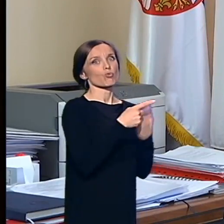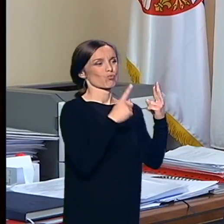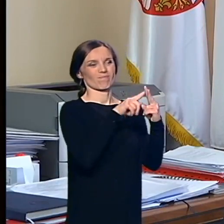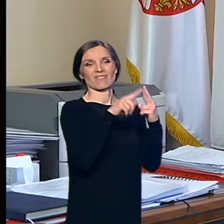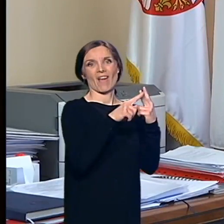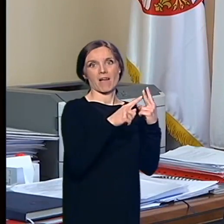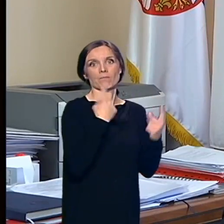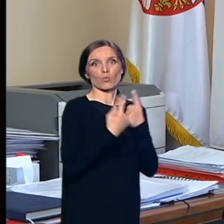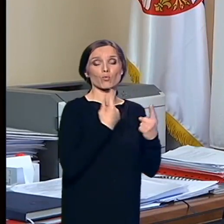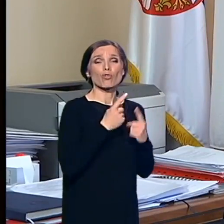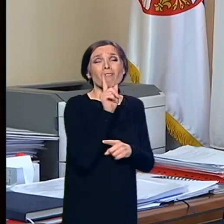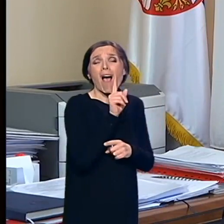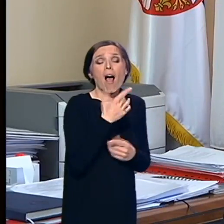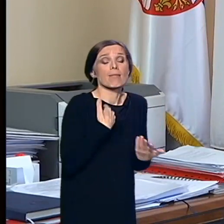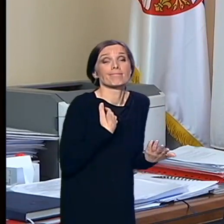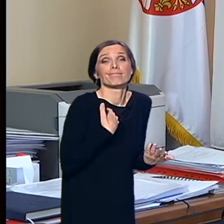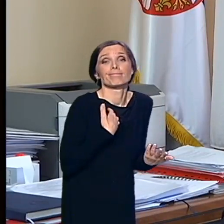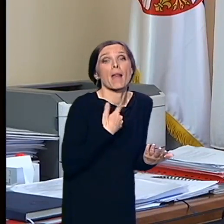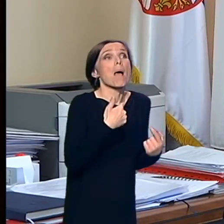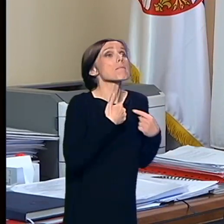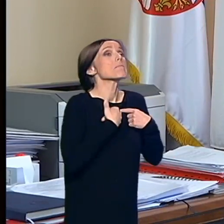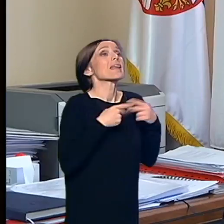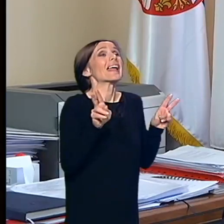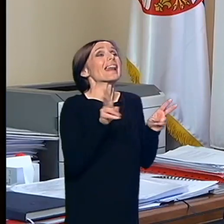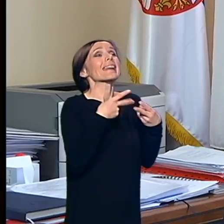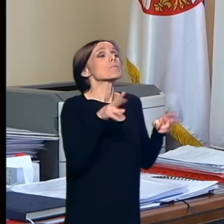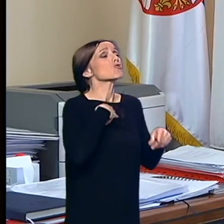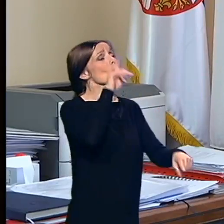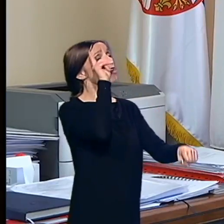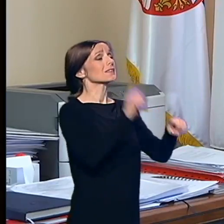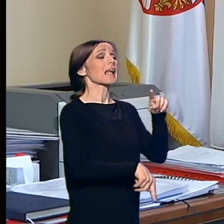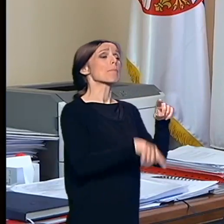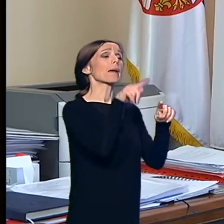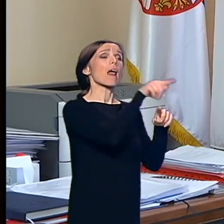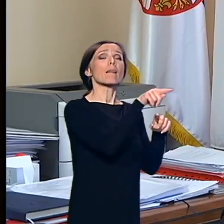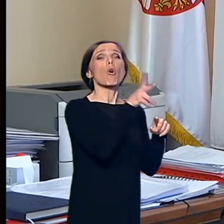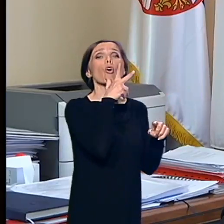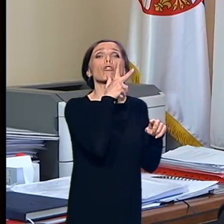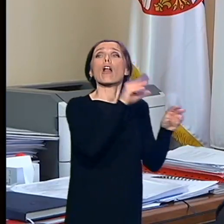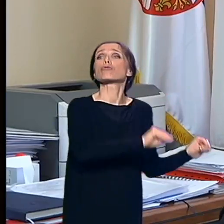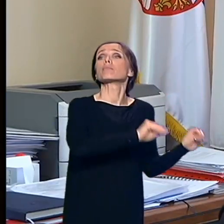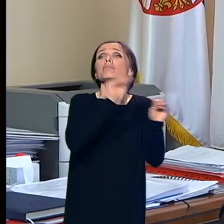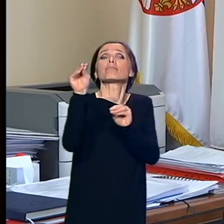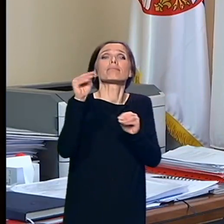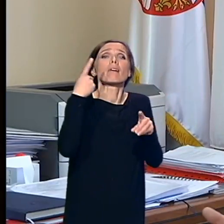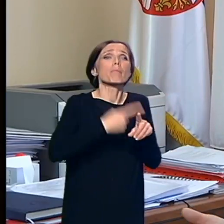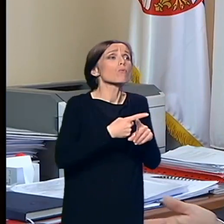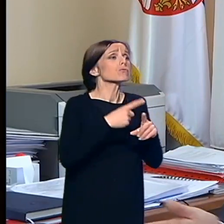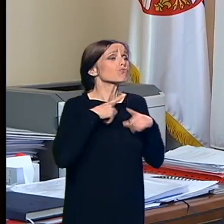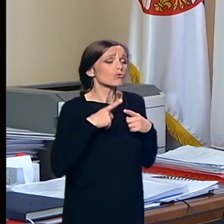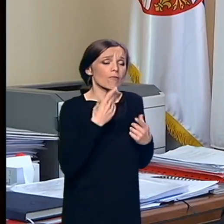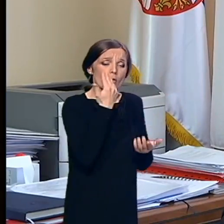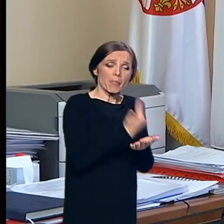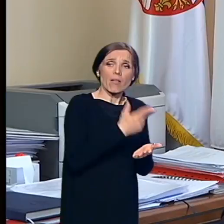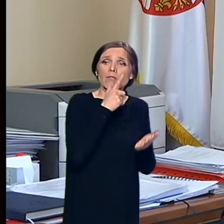možemo praktično da zabranimo slobodan prelaz ili slobodan odlazak, tržišnu ekonomiju, jer ona je